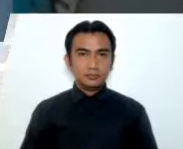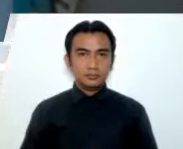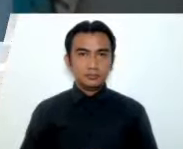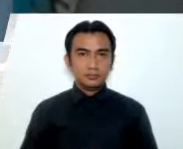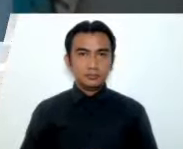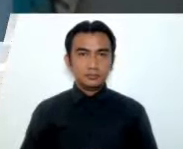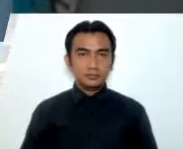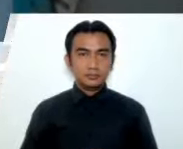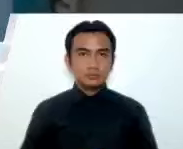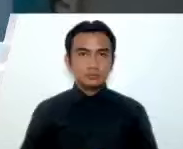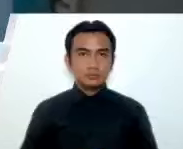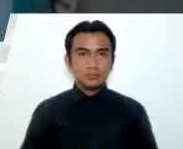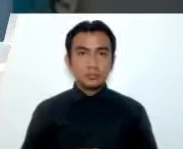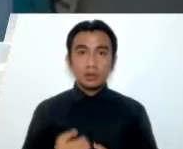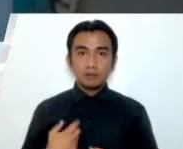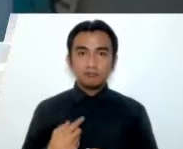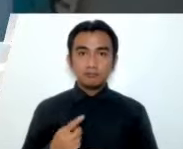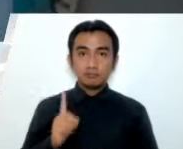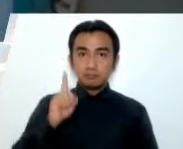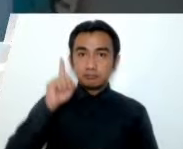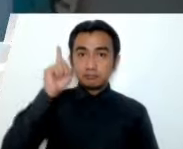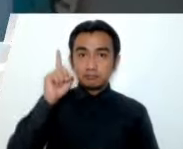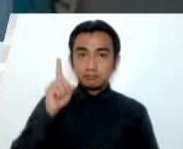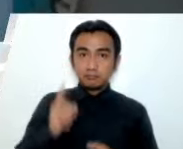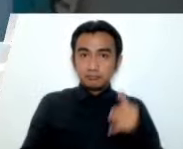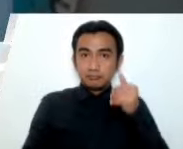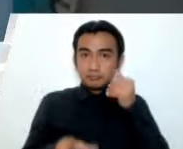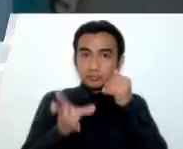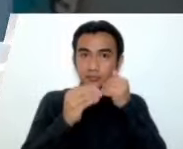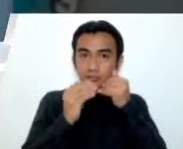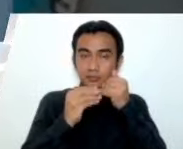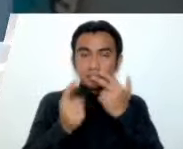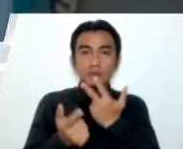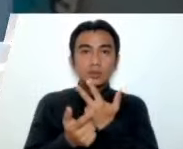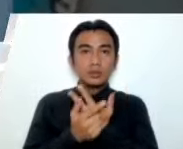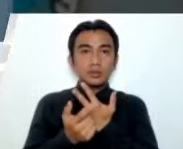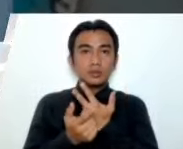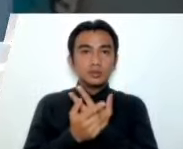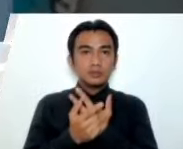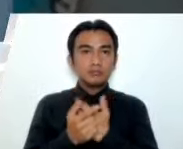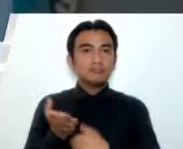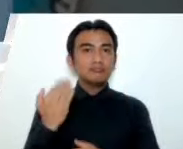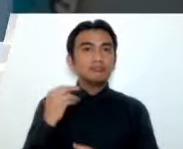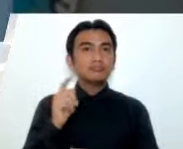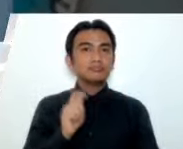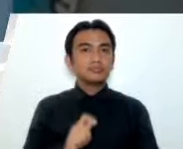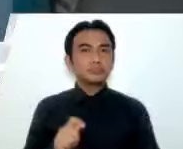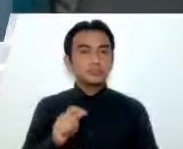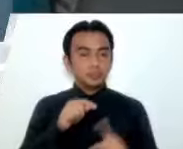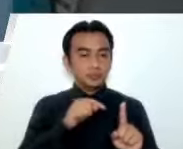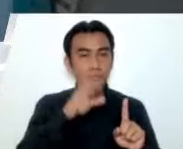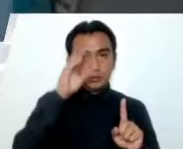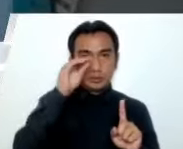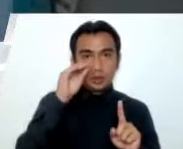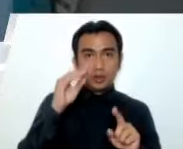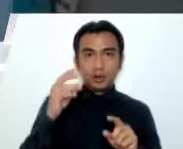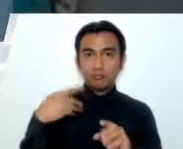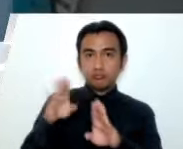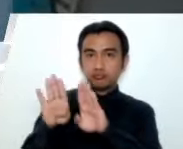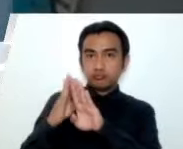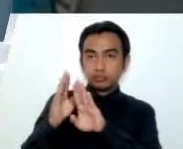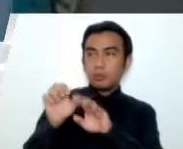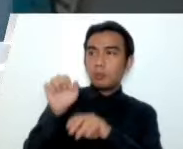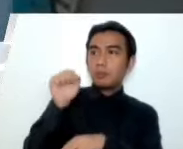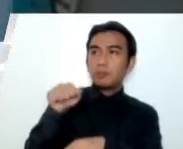Kuha sa CCTV sa isang bahay sa Pila, Laguna nitong Martes ang lalaking ito na kumakatok. Balot na balot siya kahit tirik ang